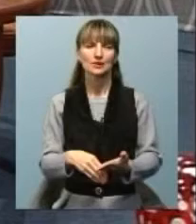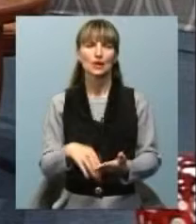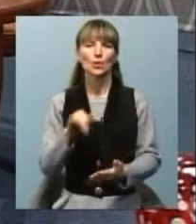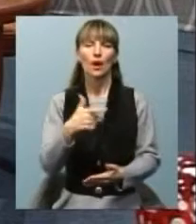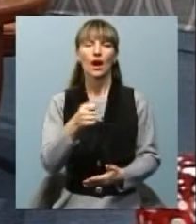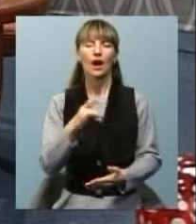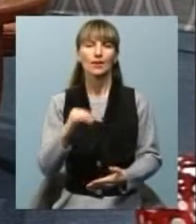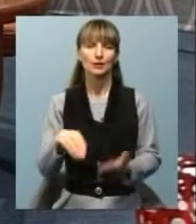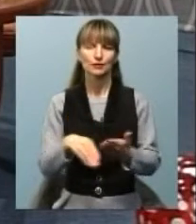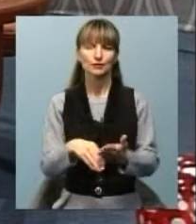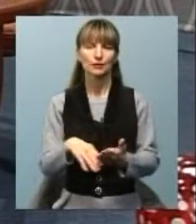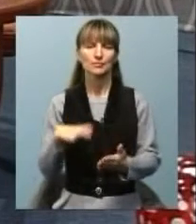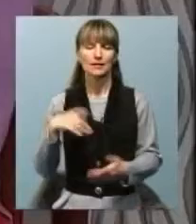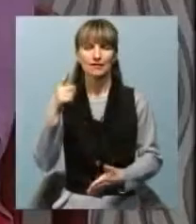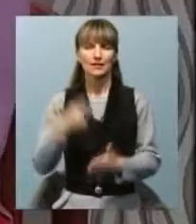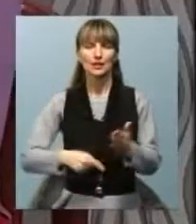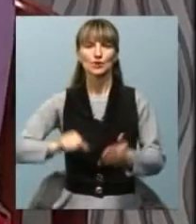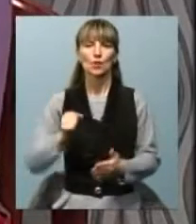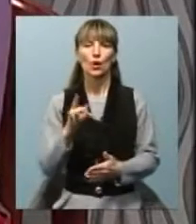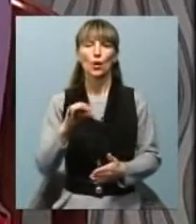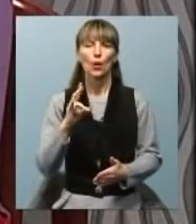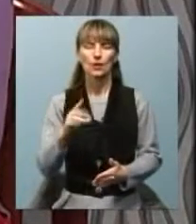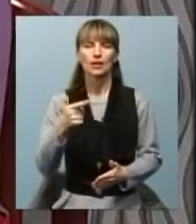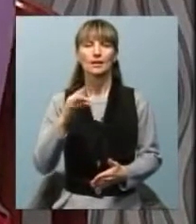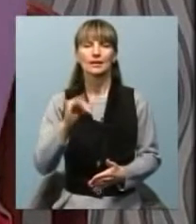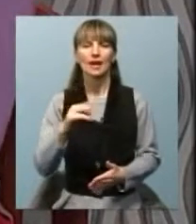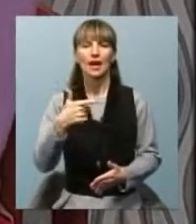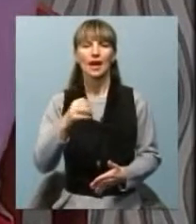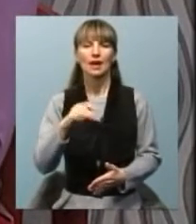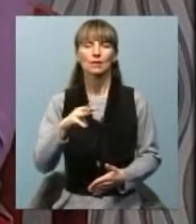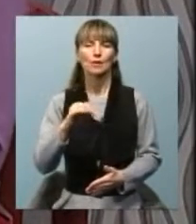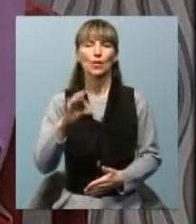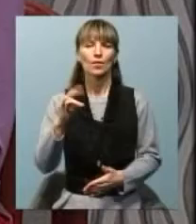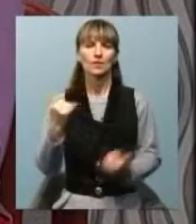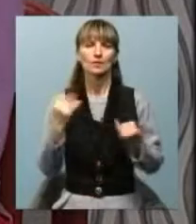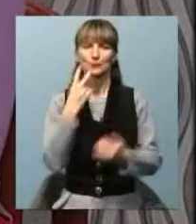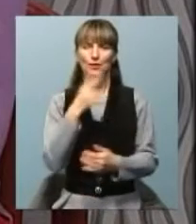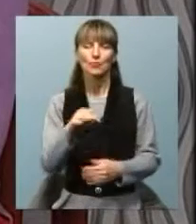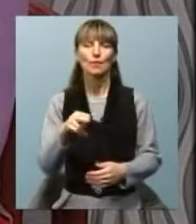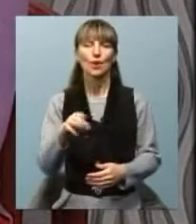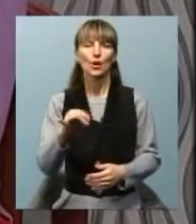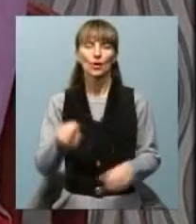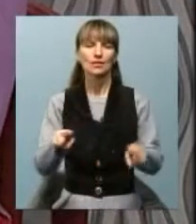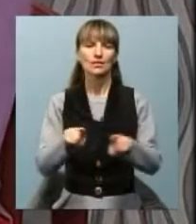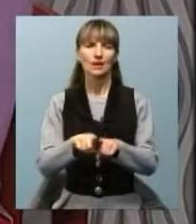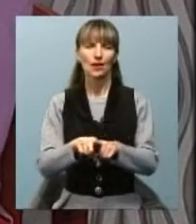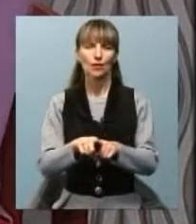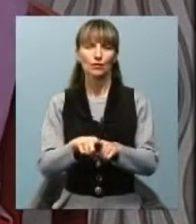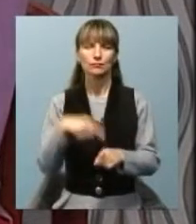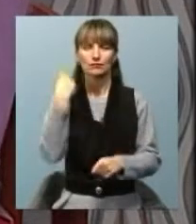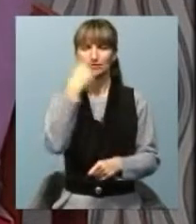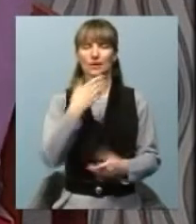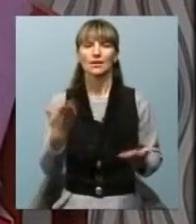у Гаррі Поттера і були такі дуже вірні друзі – Рон та Герміона. Тож давайте прямо зараз і подивимося про таку персонажа, такого